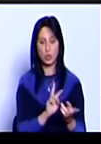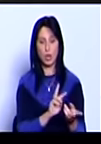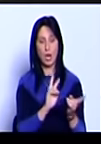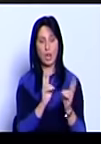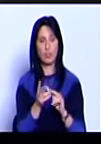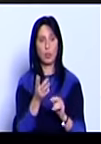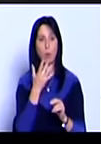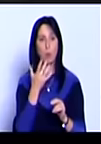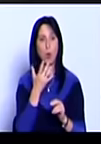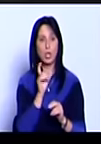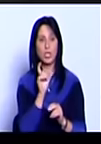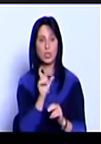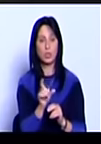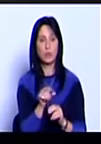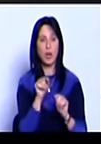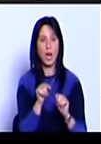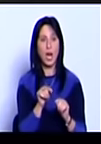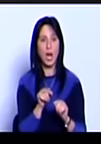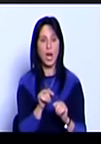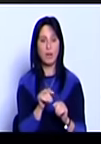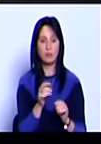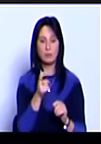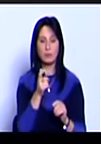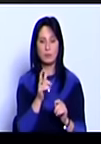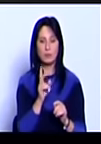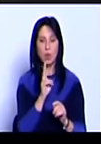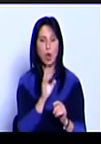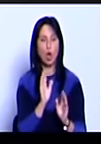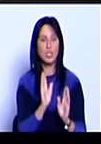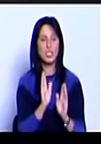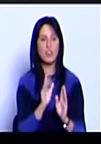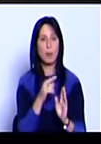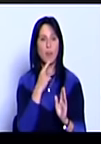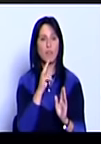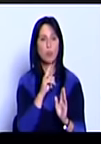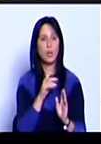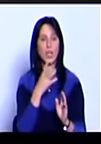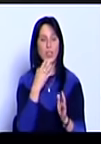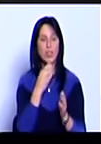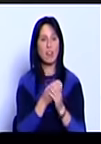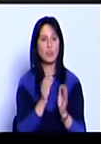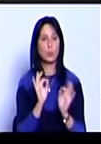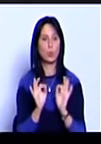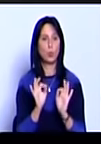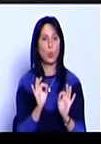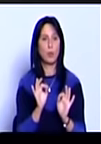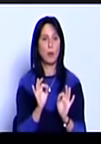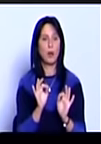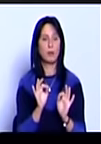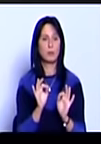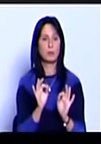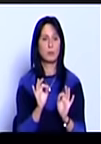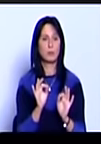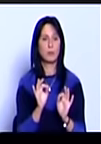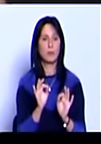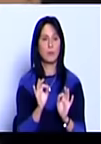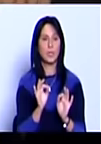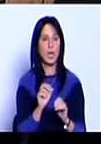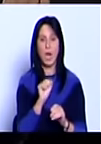და პოლიტიკურ სეგმენტში, აქ ეს ზომიერი კონსერვატიზმი გულისხმობს თავის ზომიერებაში იმას, რომ